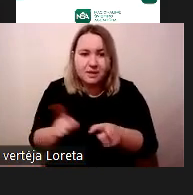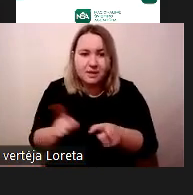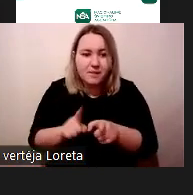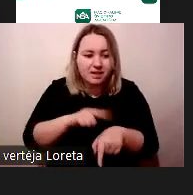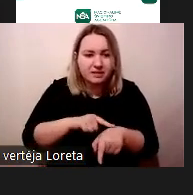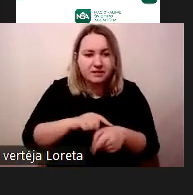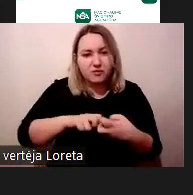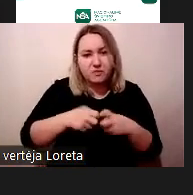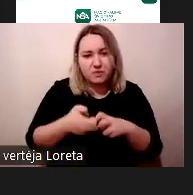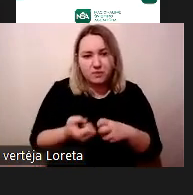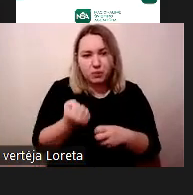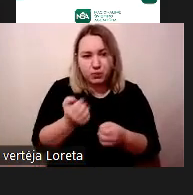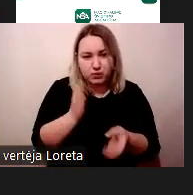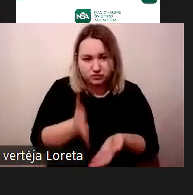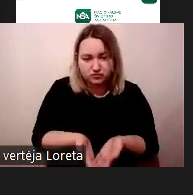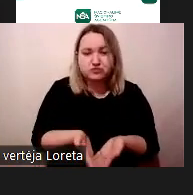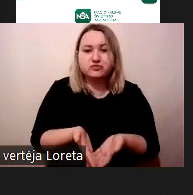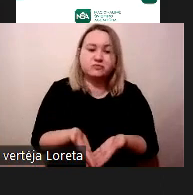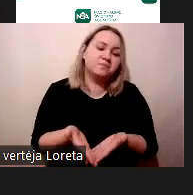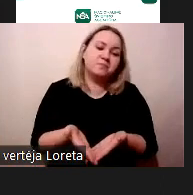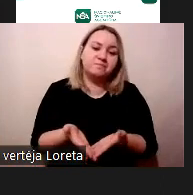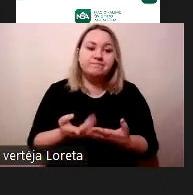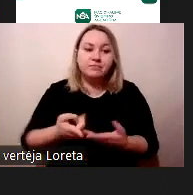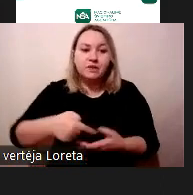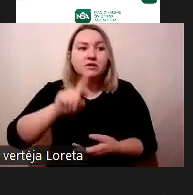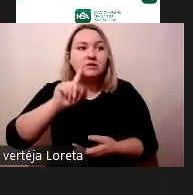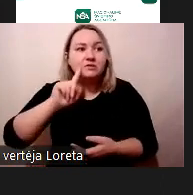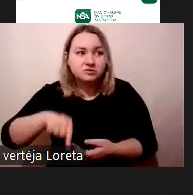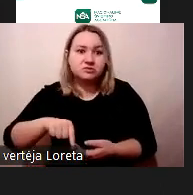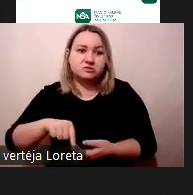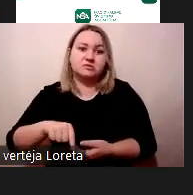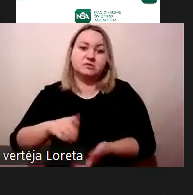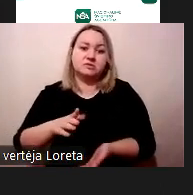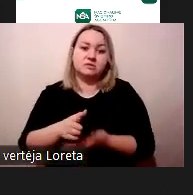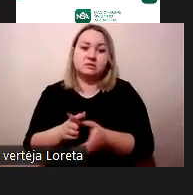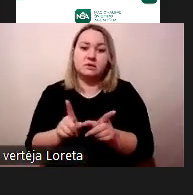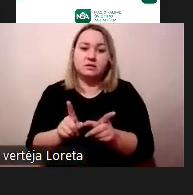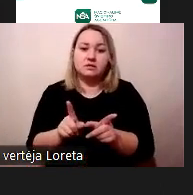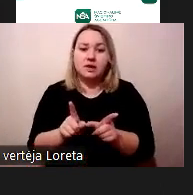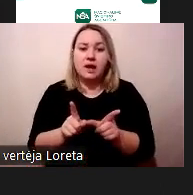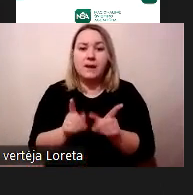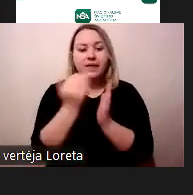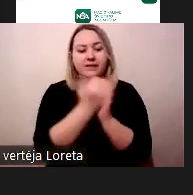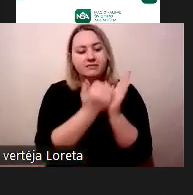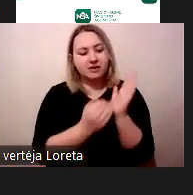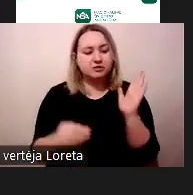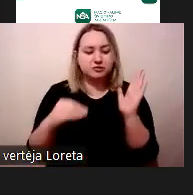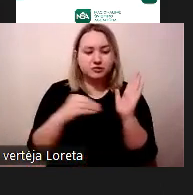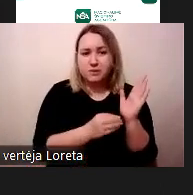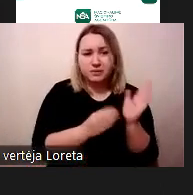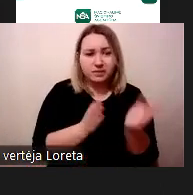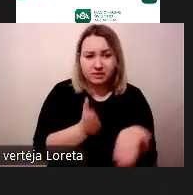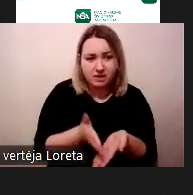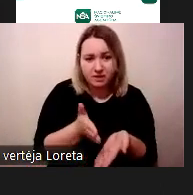problema. Žinote, tai neturi būti numatyta netgi tvarkaraštyje, galima sakyti.